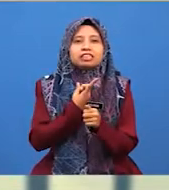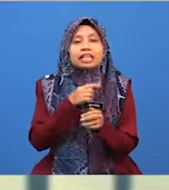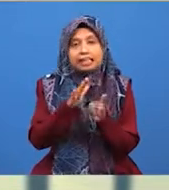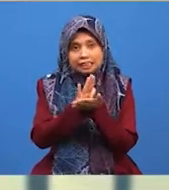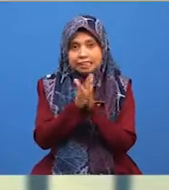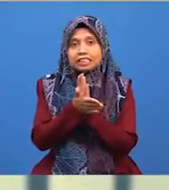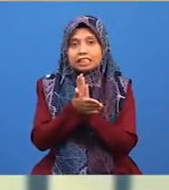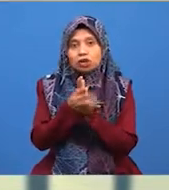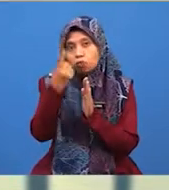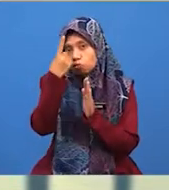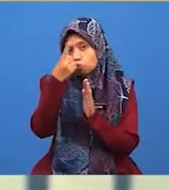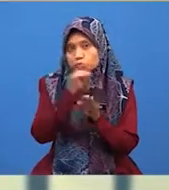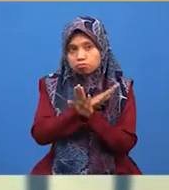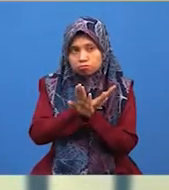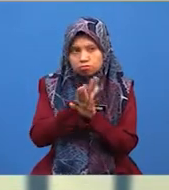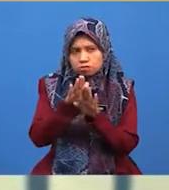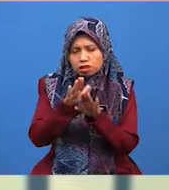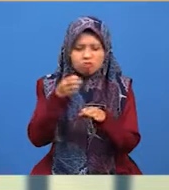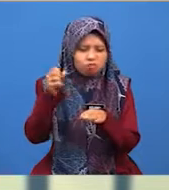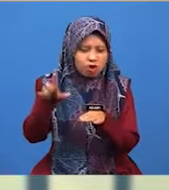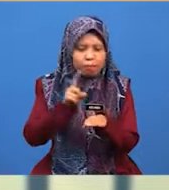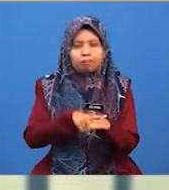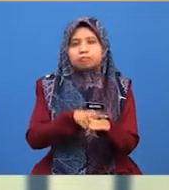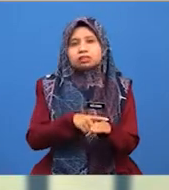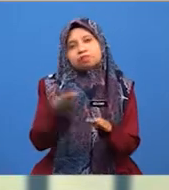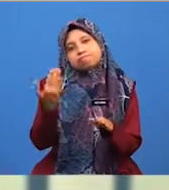Jadi, untuk tidak melengahkan masa,